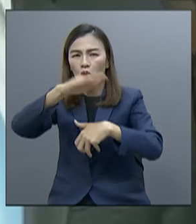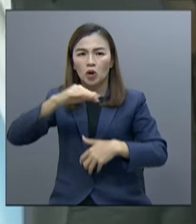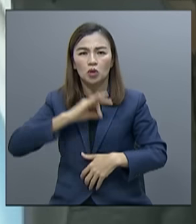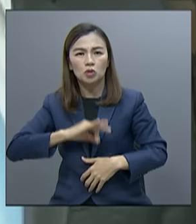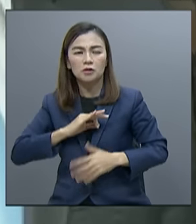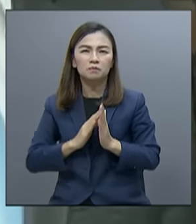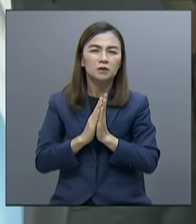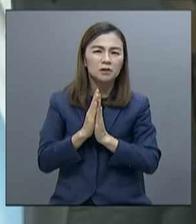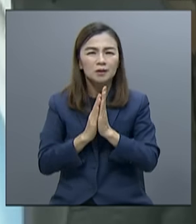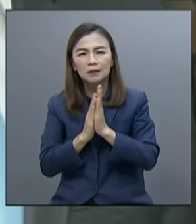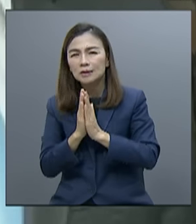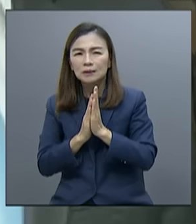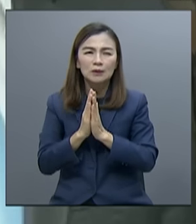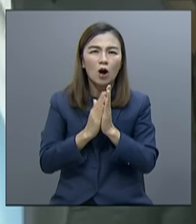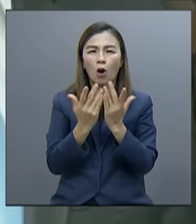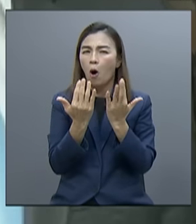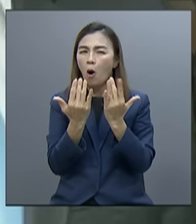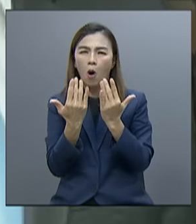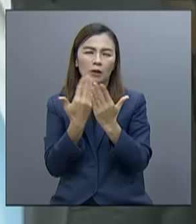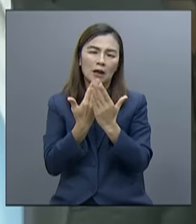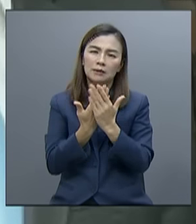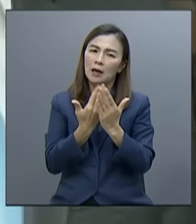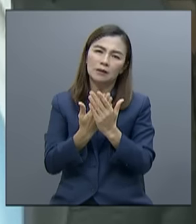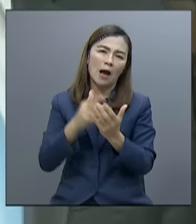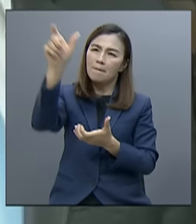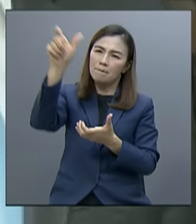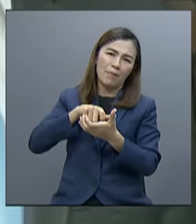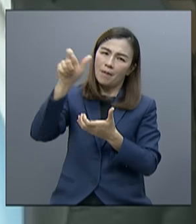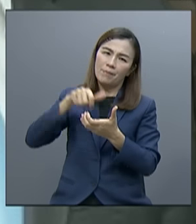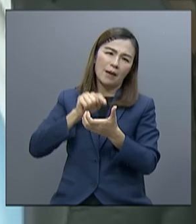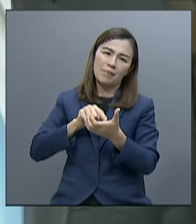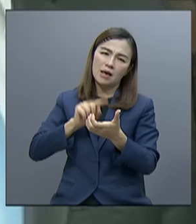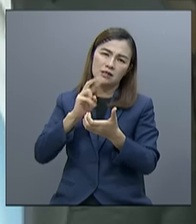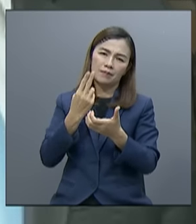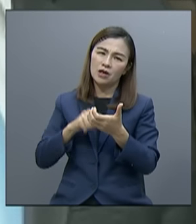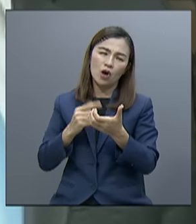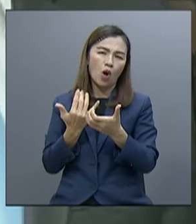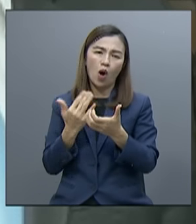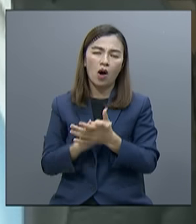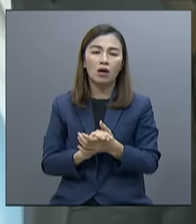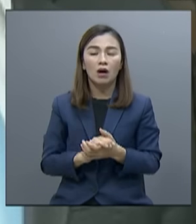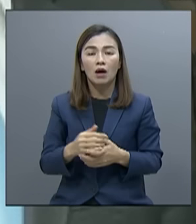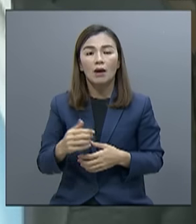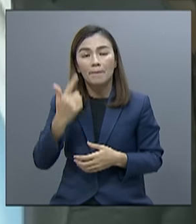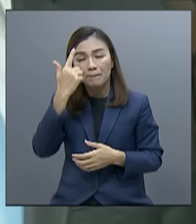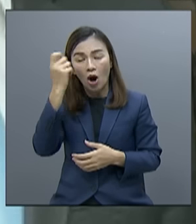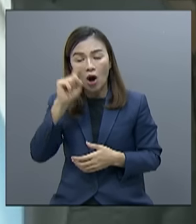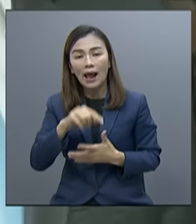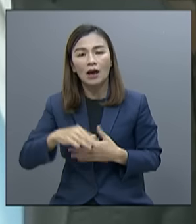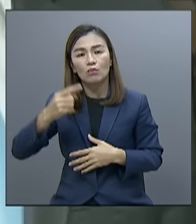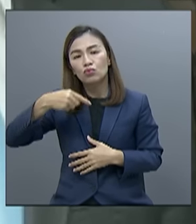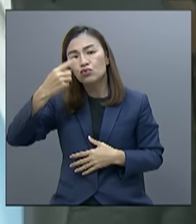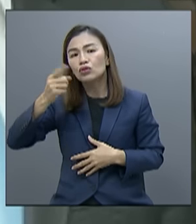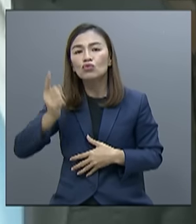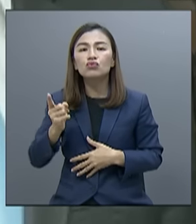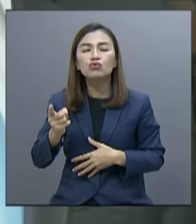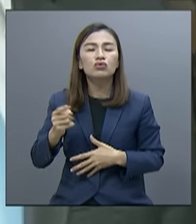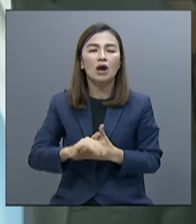าอยากจะต้องได้และต้องได้นะครับเพราะว่าพูดมาตลอดอะนะครับให้ความหวังแก่ประชาช